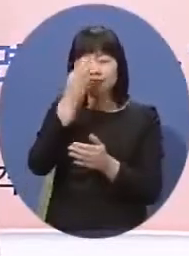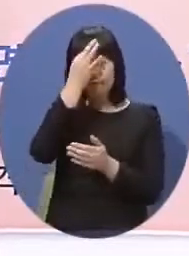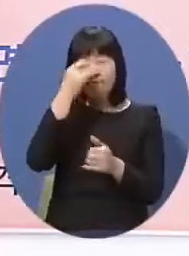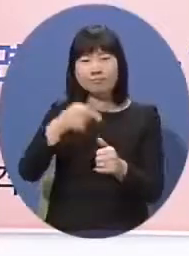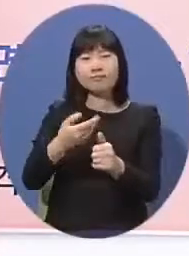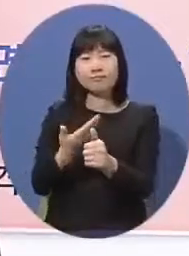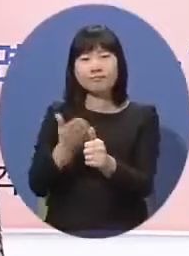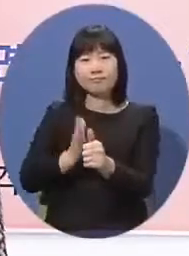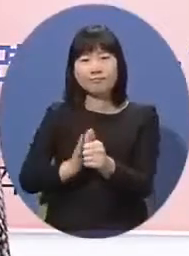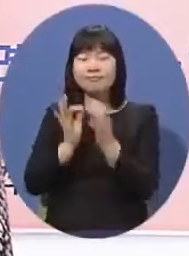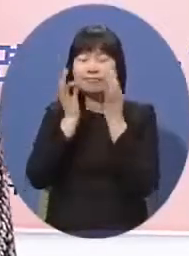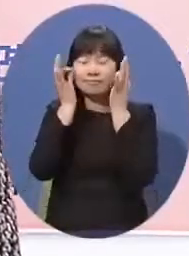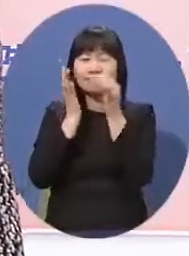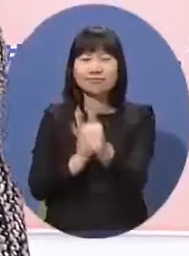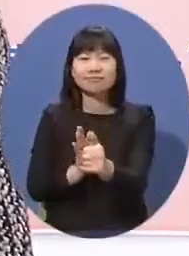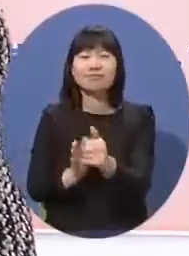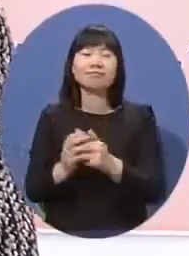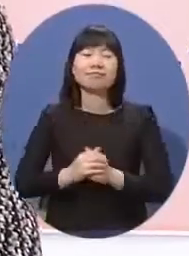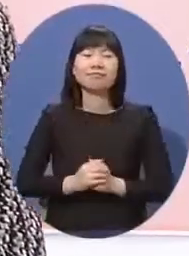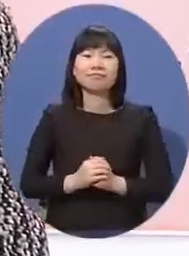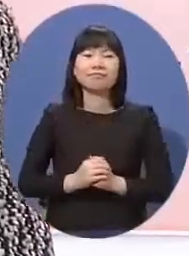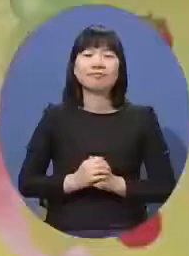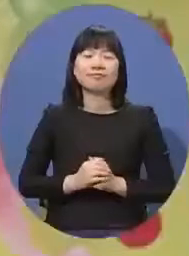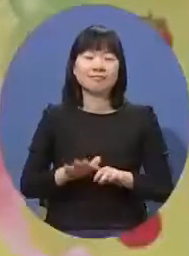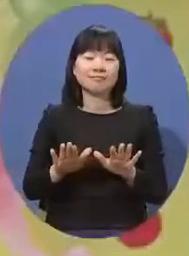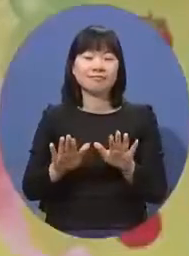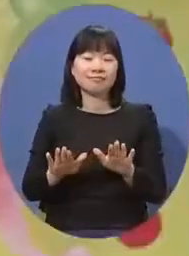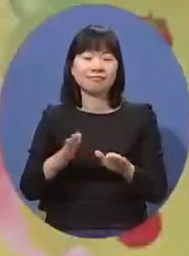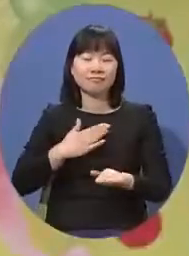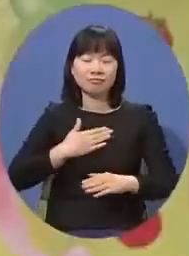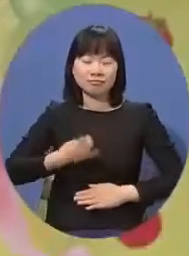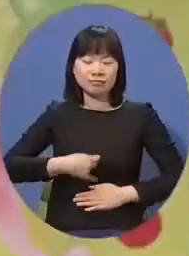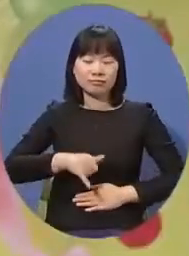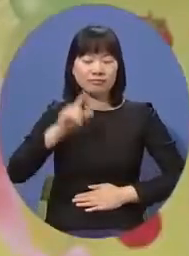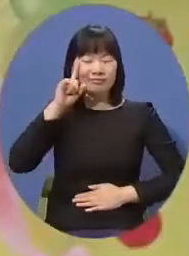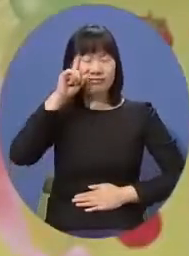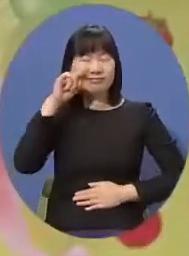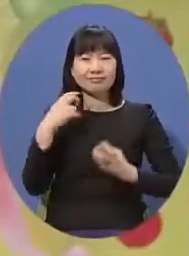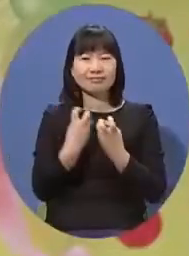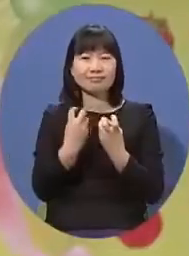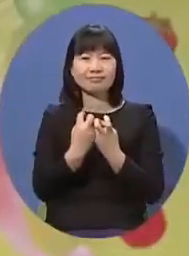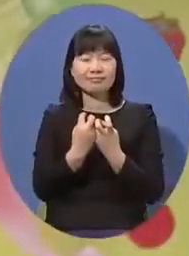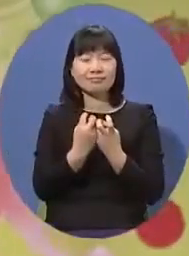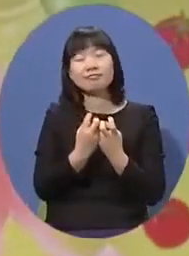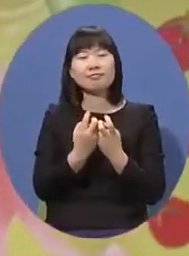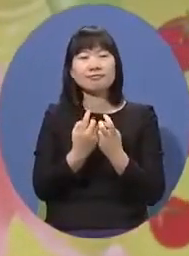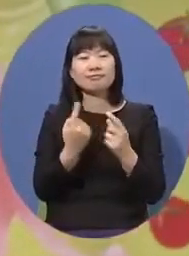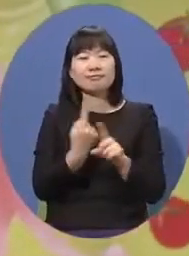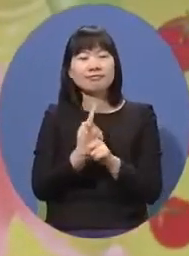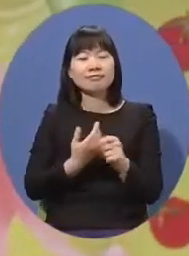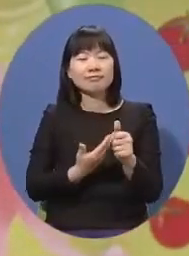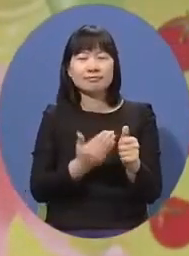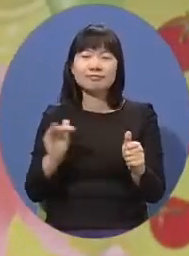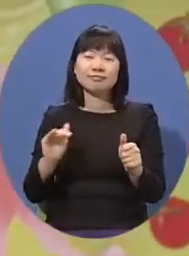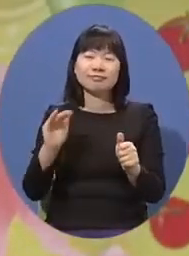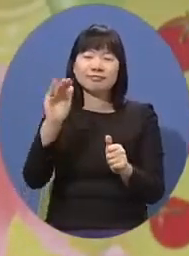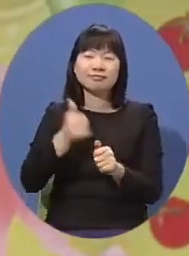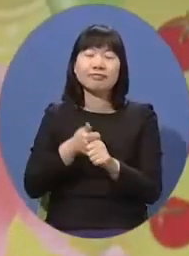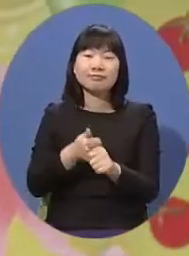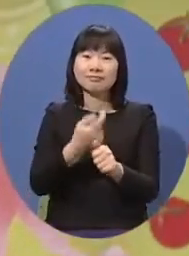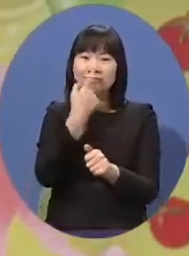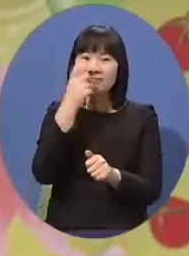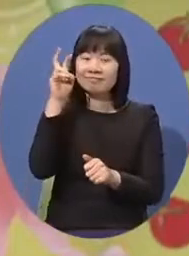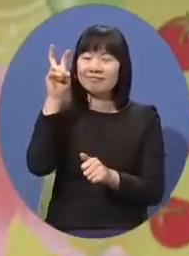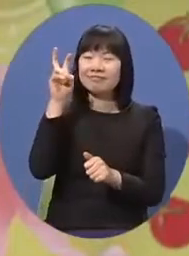주는 데 이제 노력하셔야죠. 네. 네. 자, 그렇다면 이제 우리 아이의 스트레스를 어떻게 다뤄야 할지 단계 단계별로 배워볼